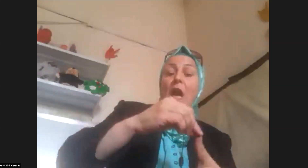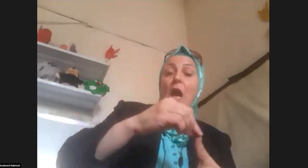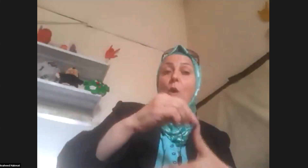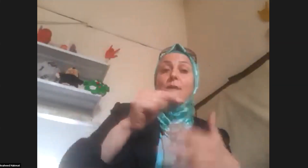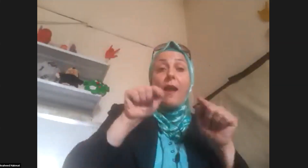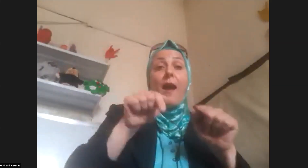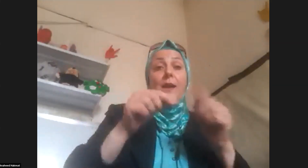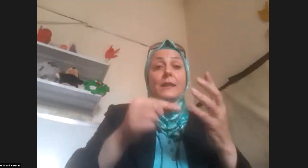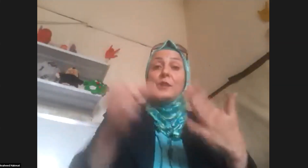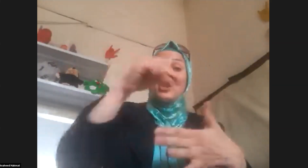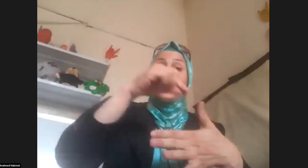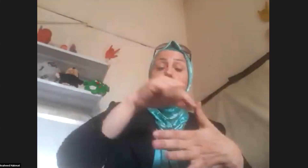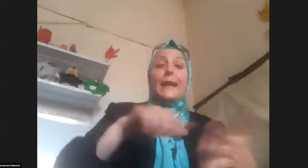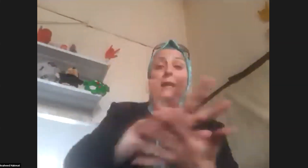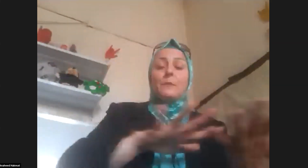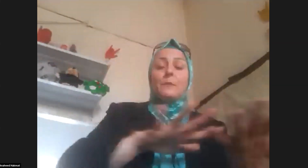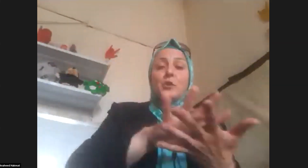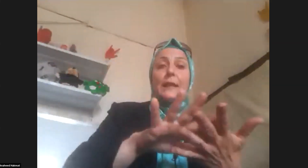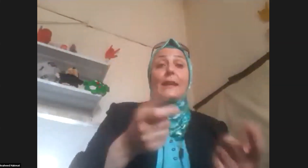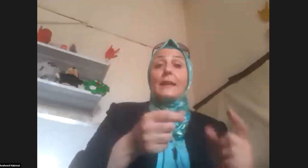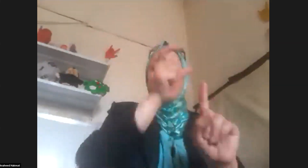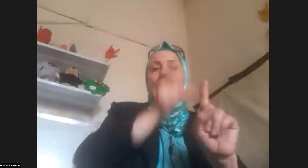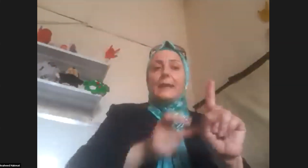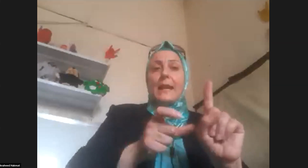الحالة النفسية والحالة الصحية